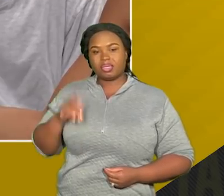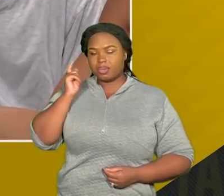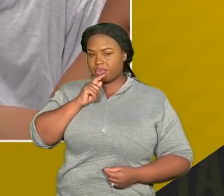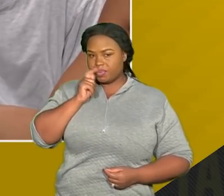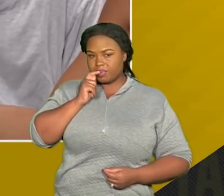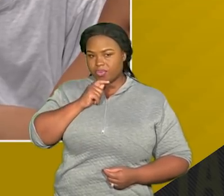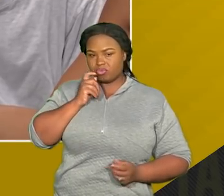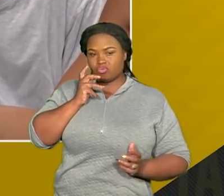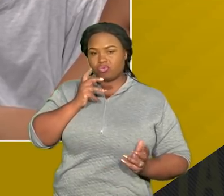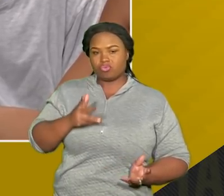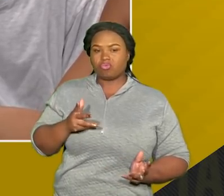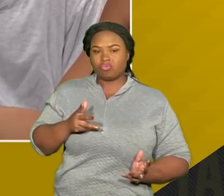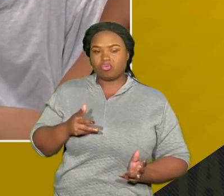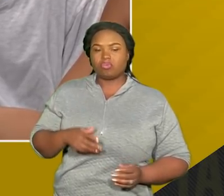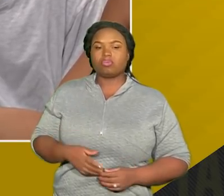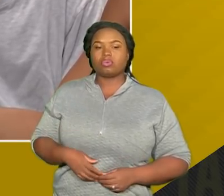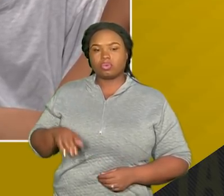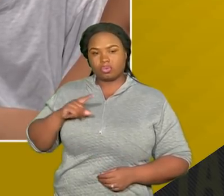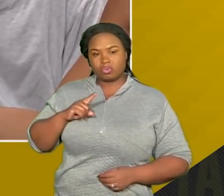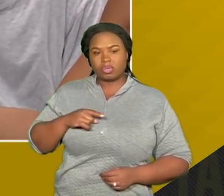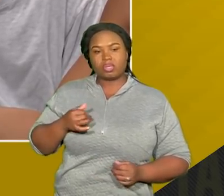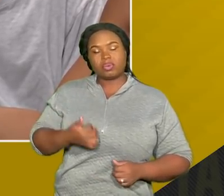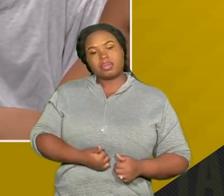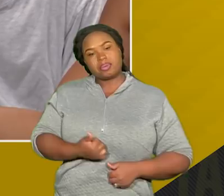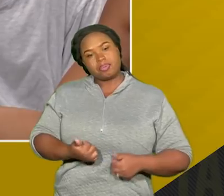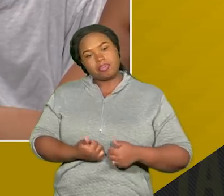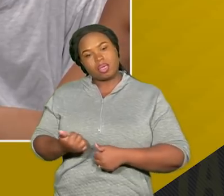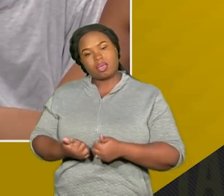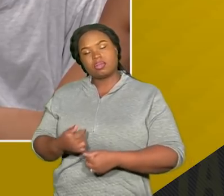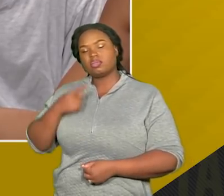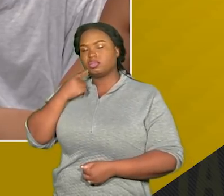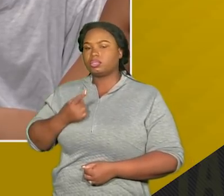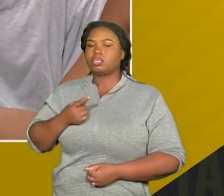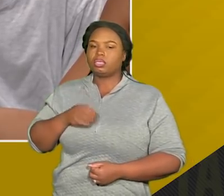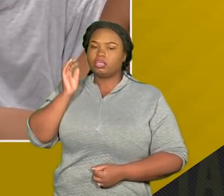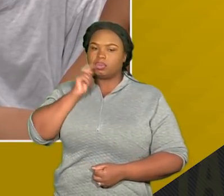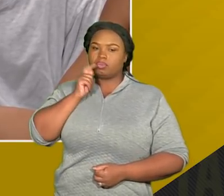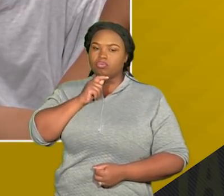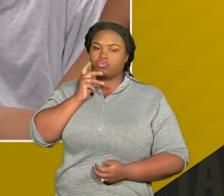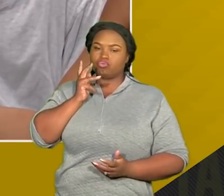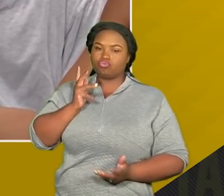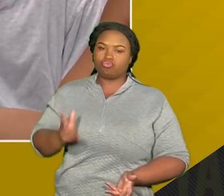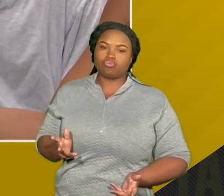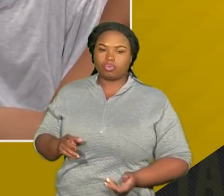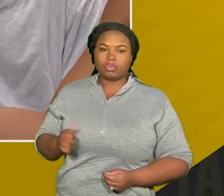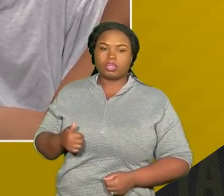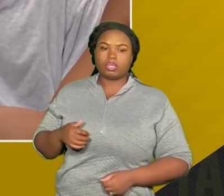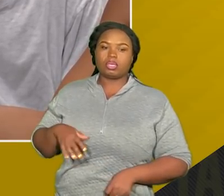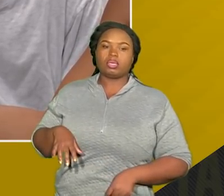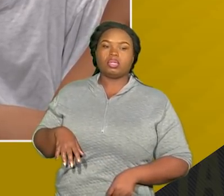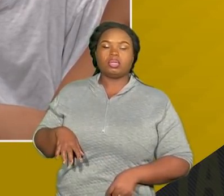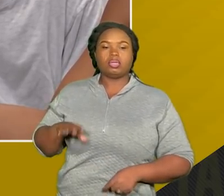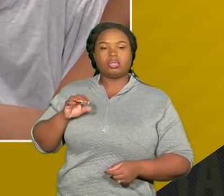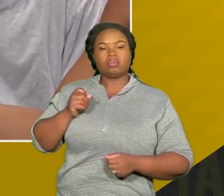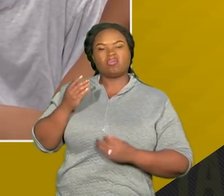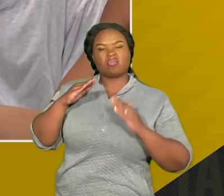abathakathi. That's right. Babuyela ekhaya abantu bashiya ukuthi abathakathi. Base baboshwa umzini